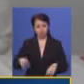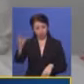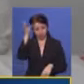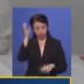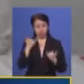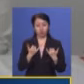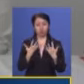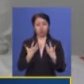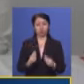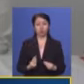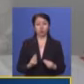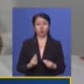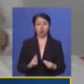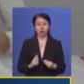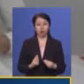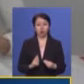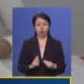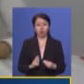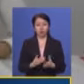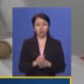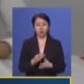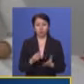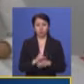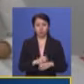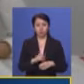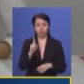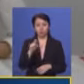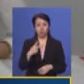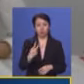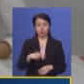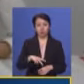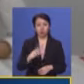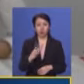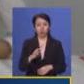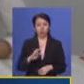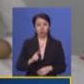и на сегодняшний день мы уже имеем экономию бюджета 124 миллиона тенге.